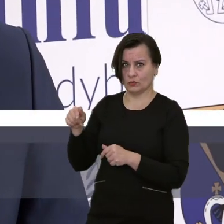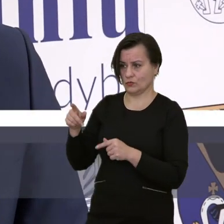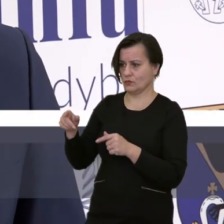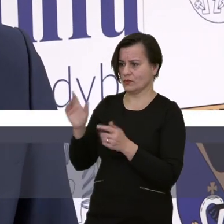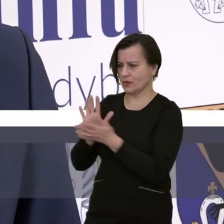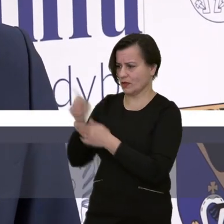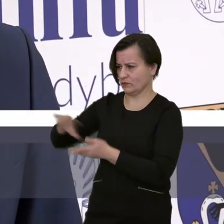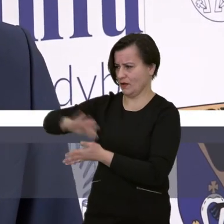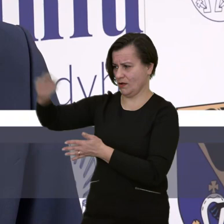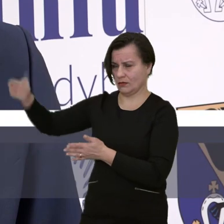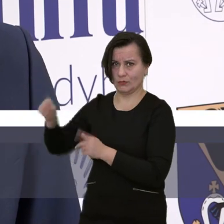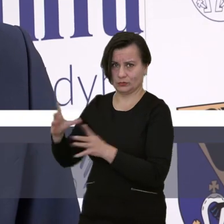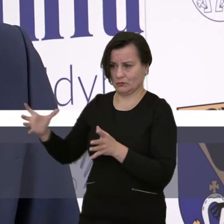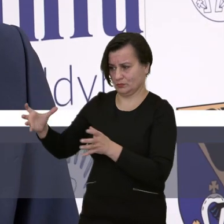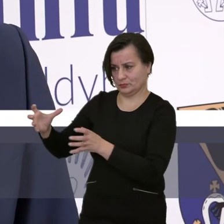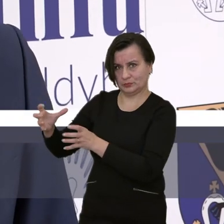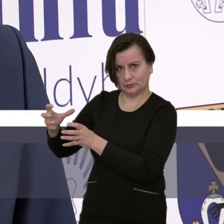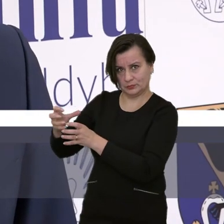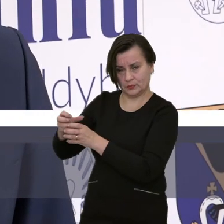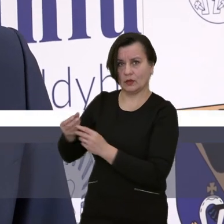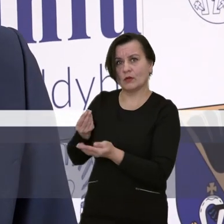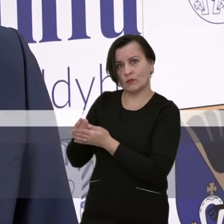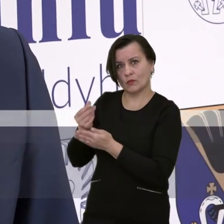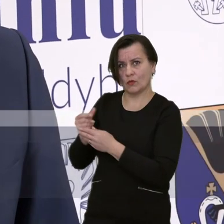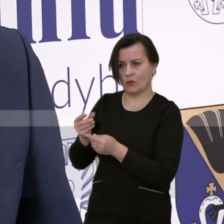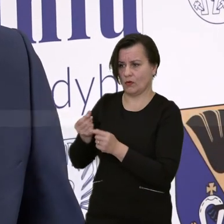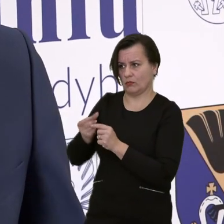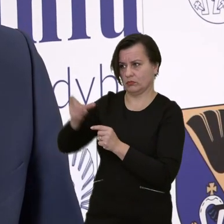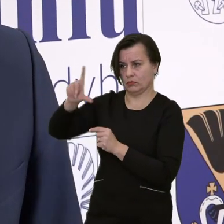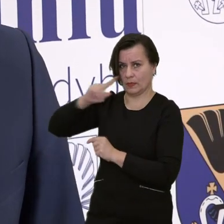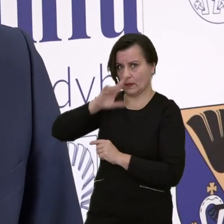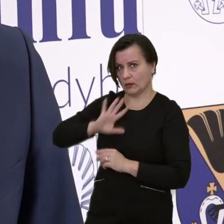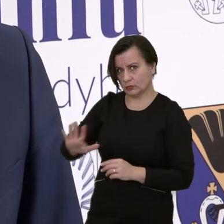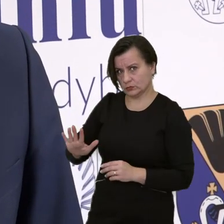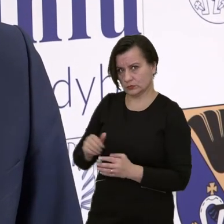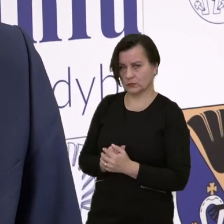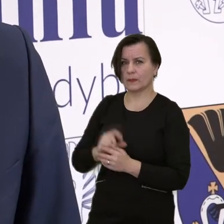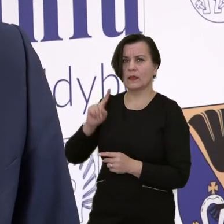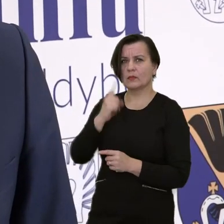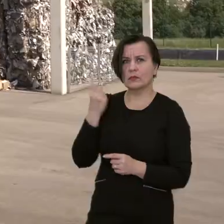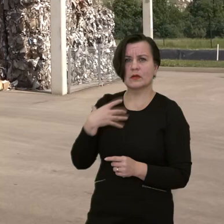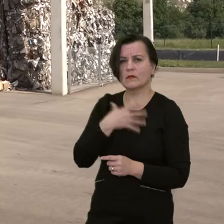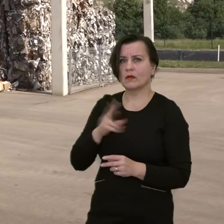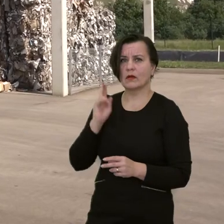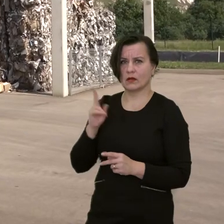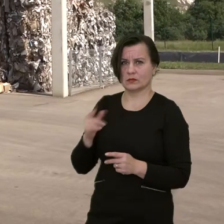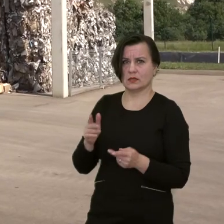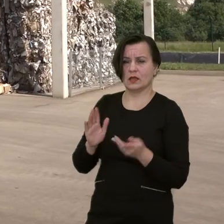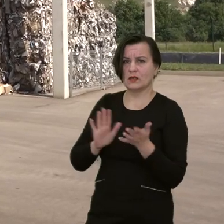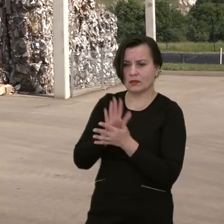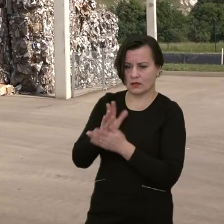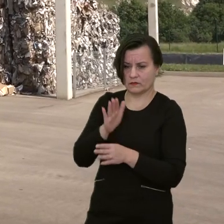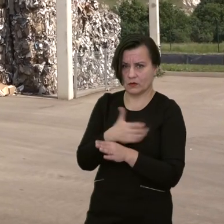jų kiekiai savartinė šalintini bus gerokai mažesni, na, tuomet mokestis tikrai nedidės. Prioritetas